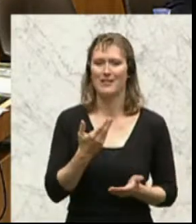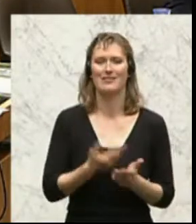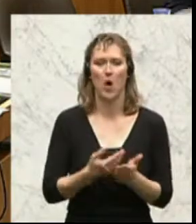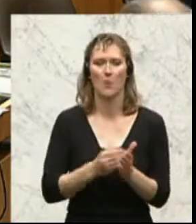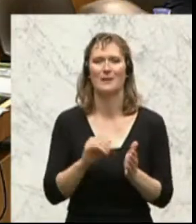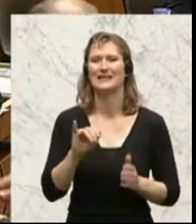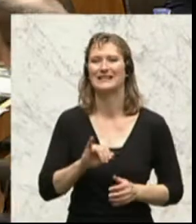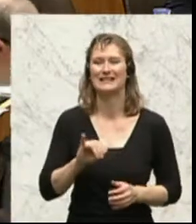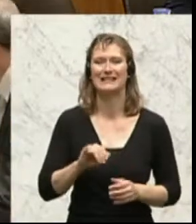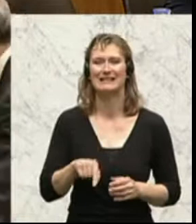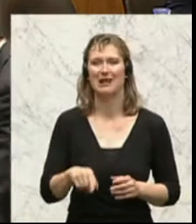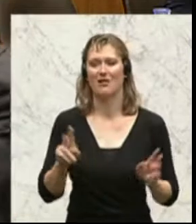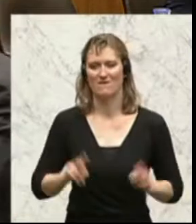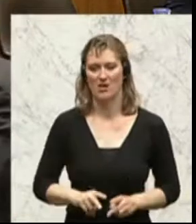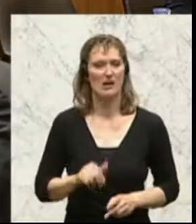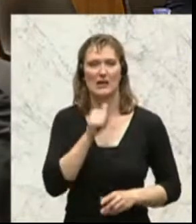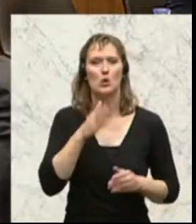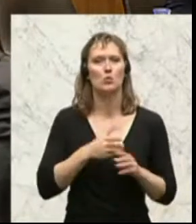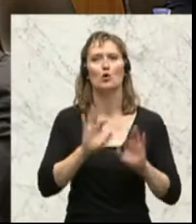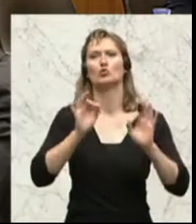der großartigen Politik.